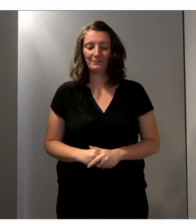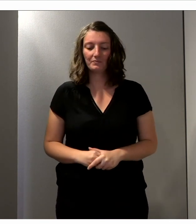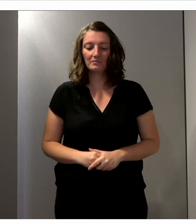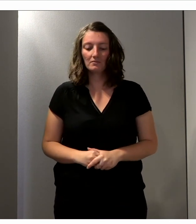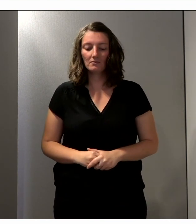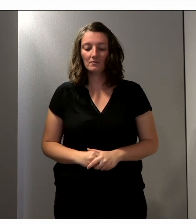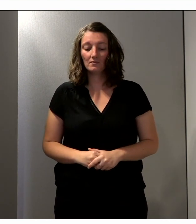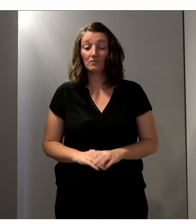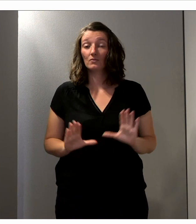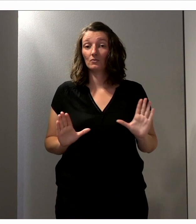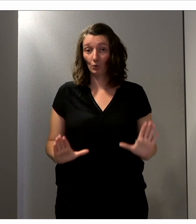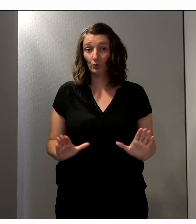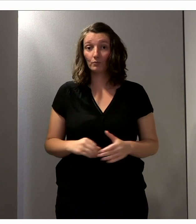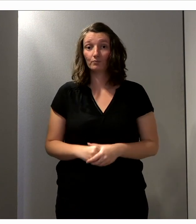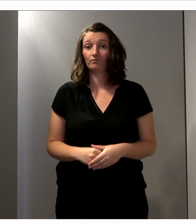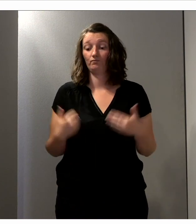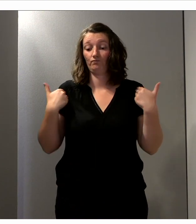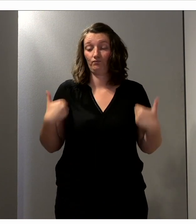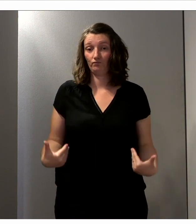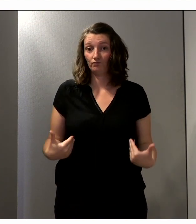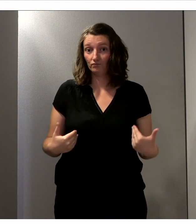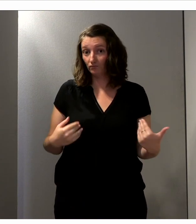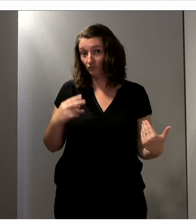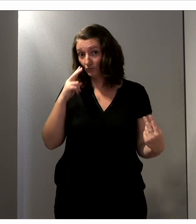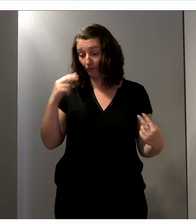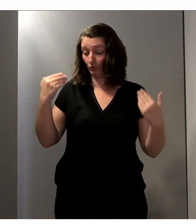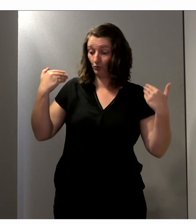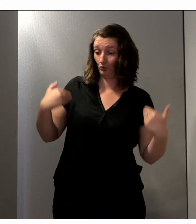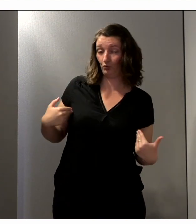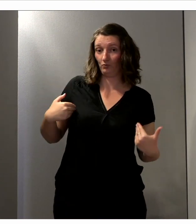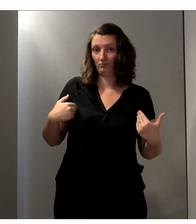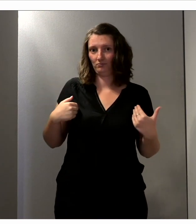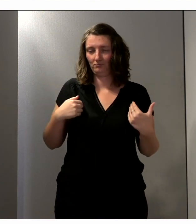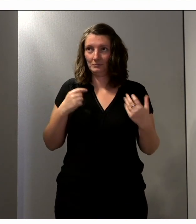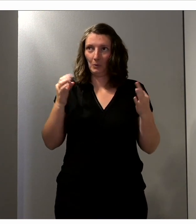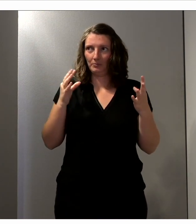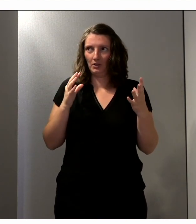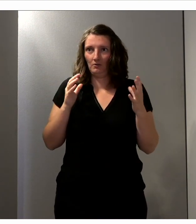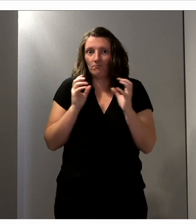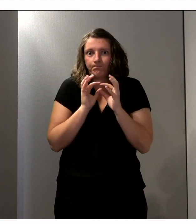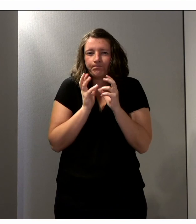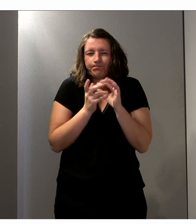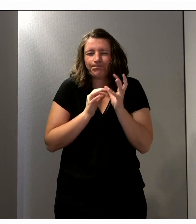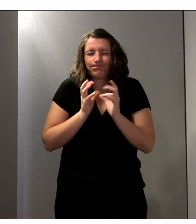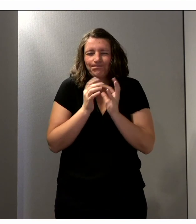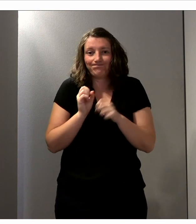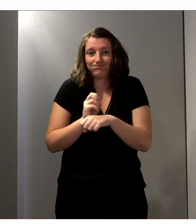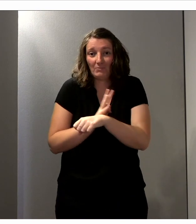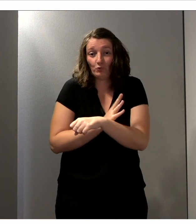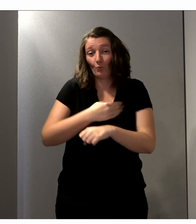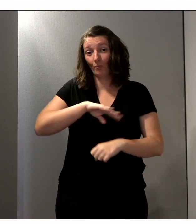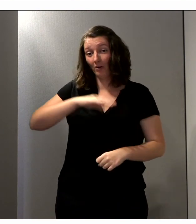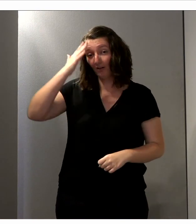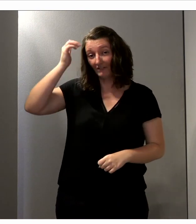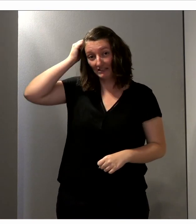Donc, je suis devenue, comme vous pouvez le voir, une petite boule d'émotion du fait de mon